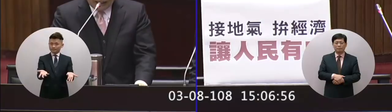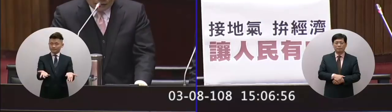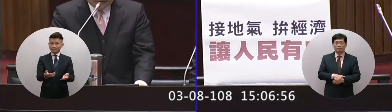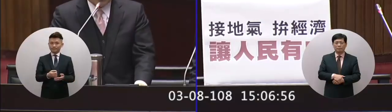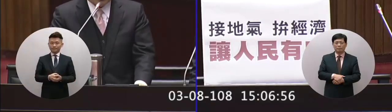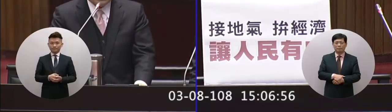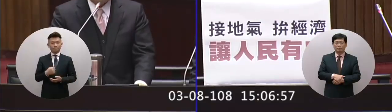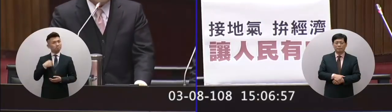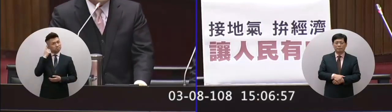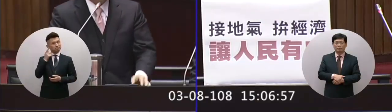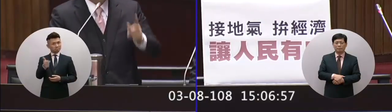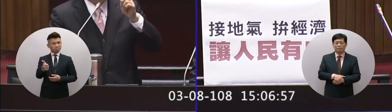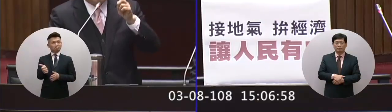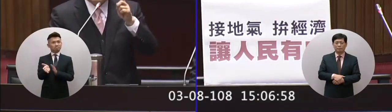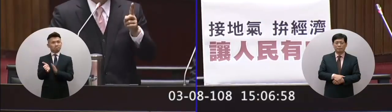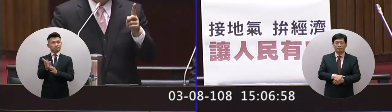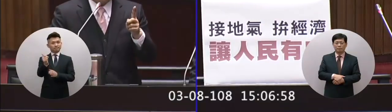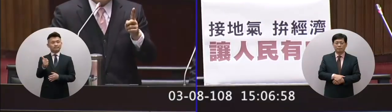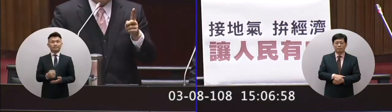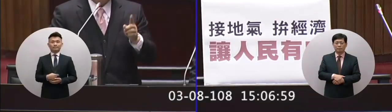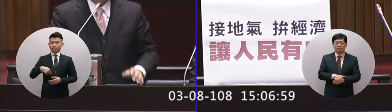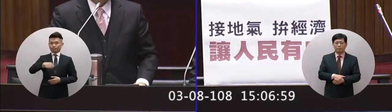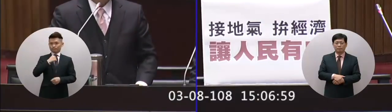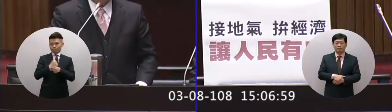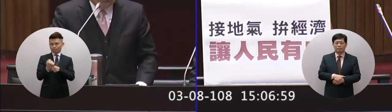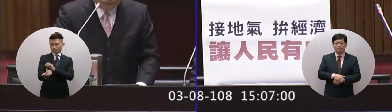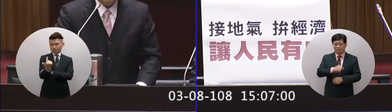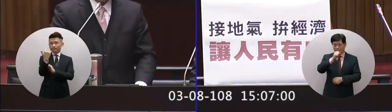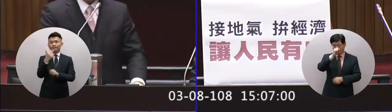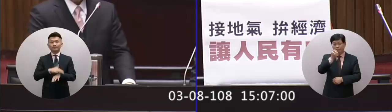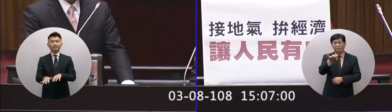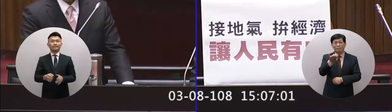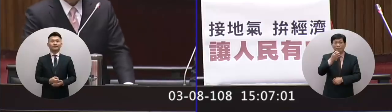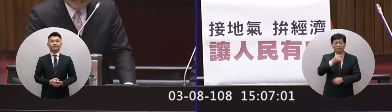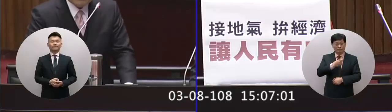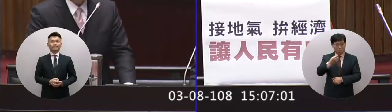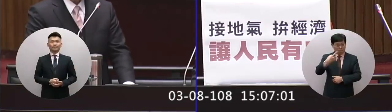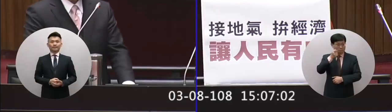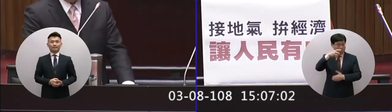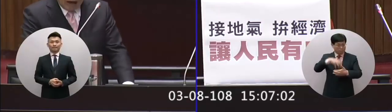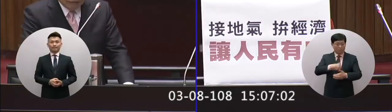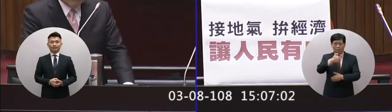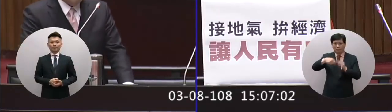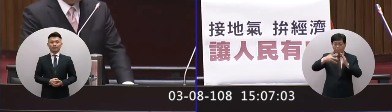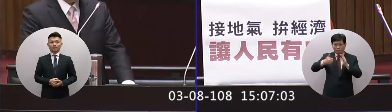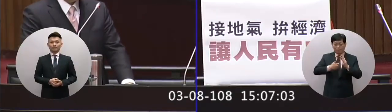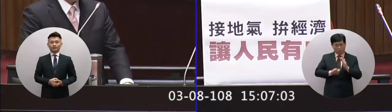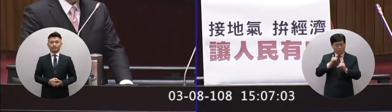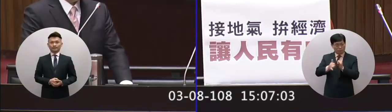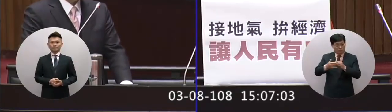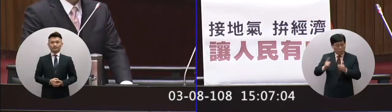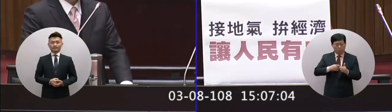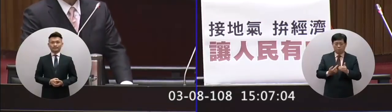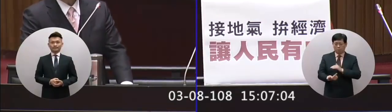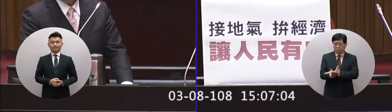是非常值得鼓励，所以我们尽快来做。 好，刚刚主委说一个月内，谢谢院长，果然是最接地